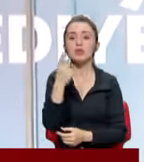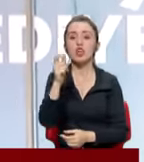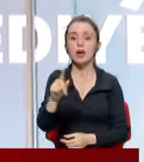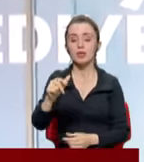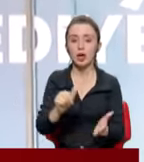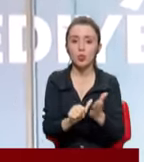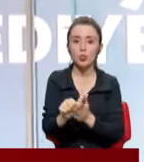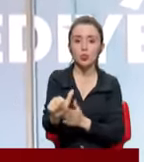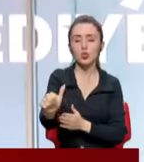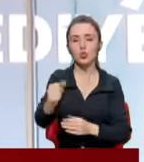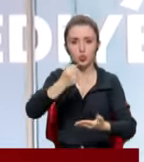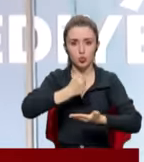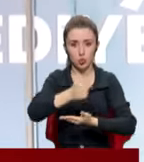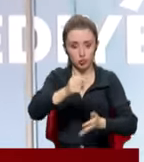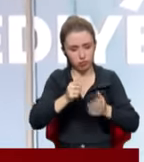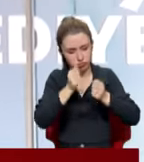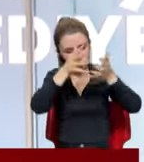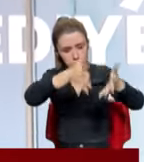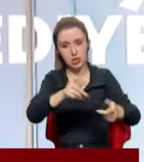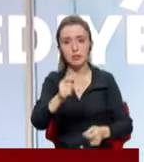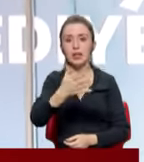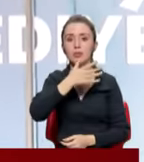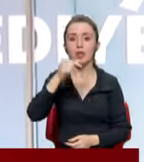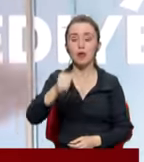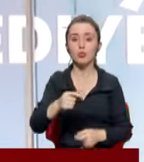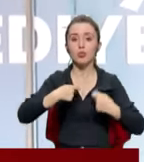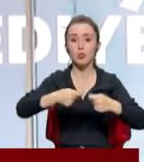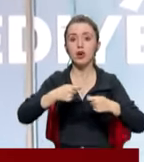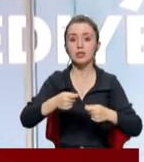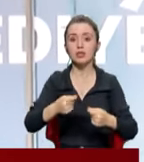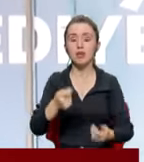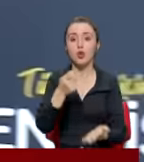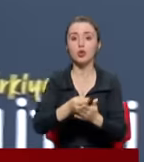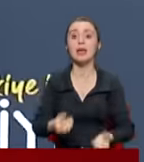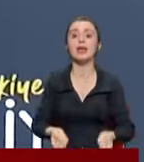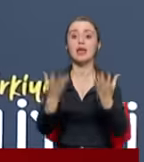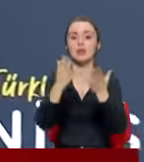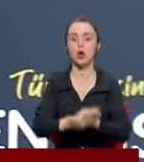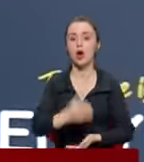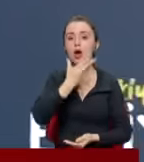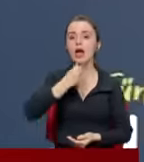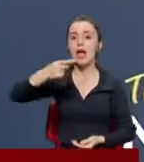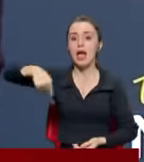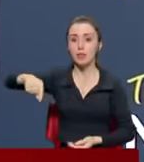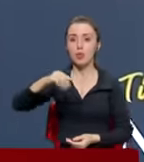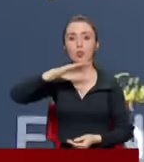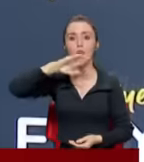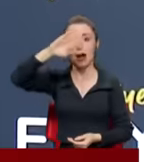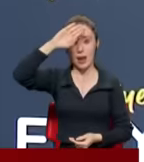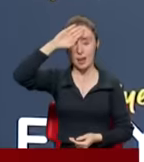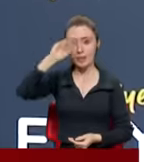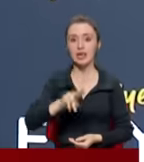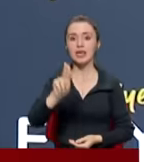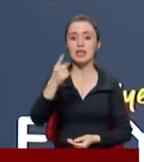tüm yatırım bütçesini buraya aktarsan bile bu gideri karşılamaya yetmiyor emekliye Bu bayramda